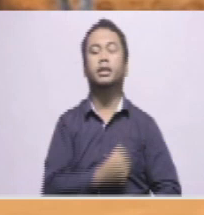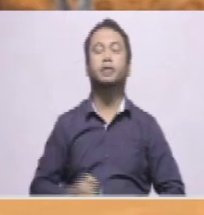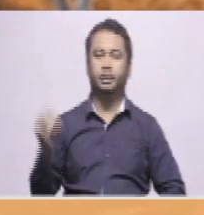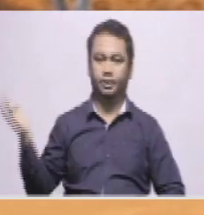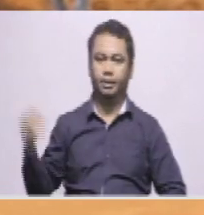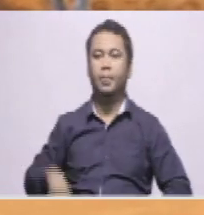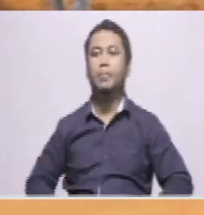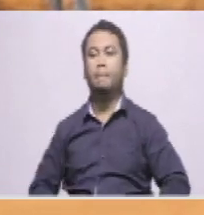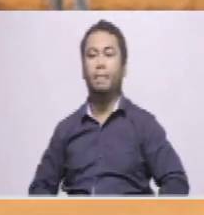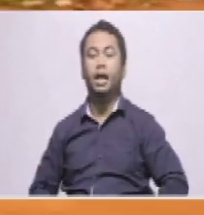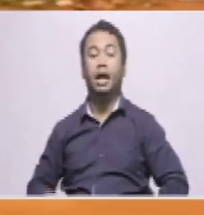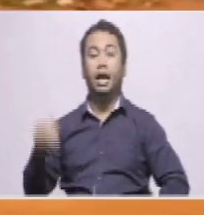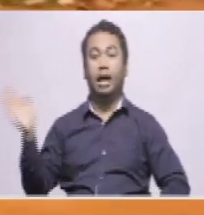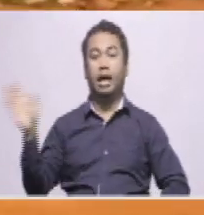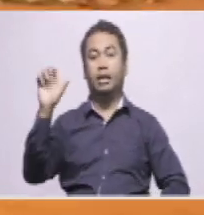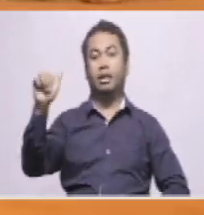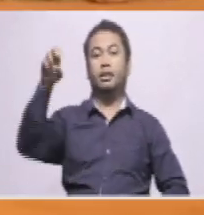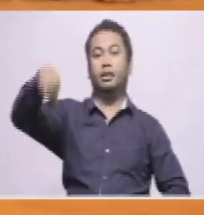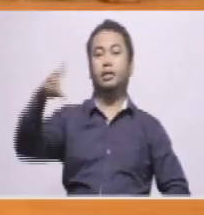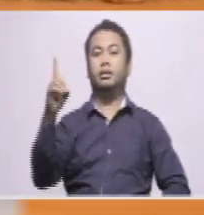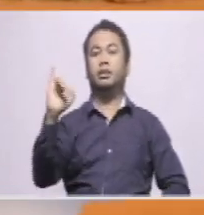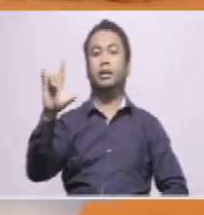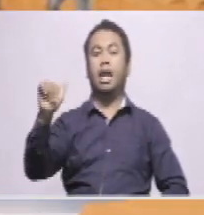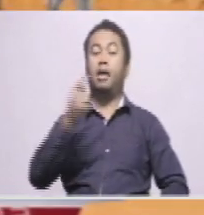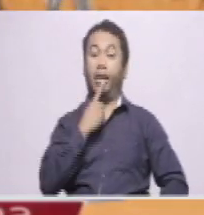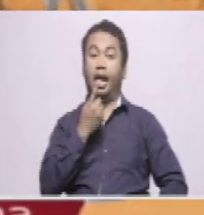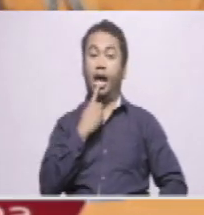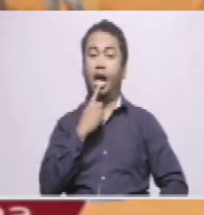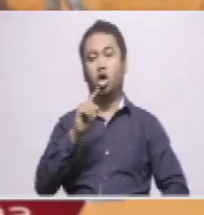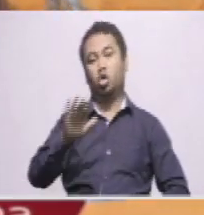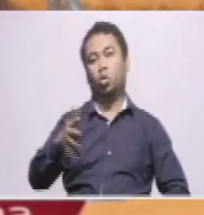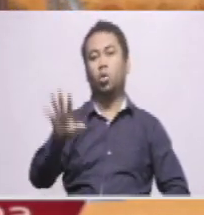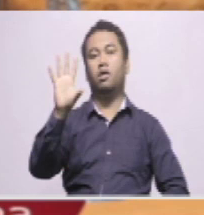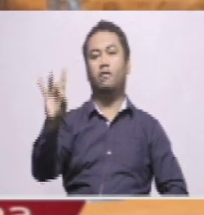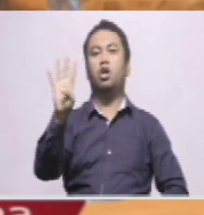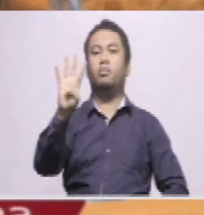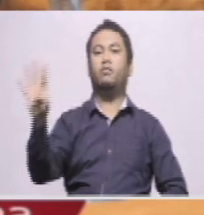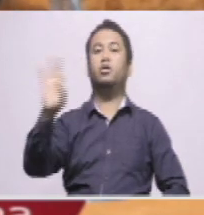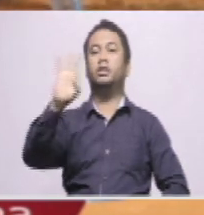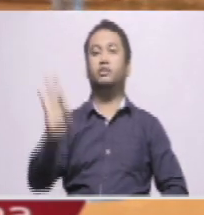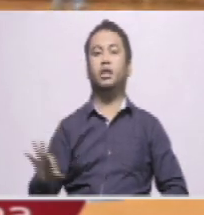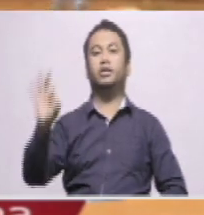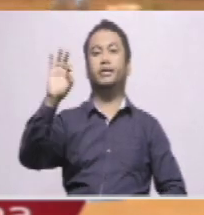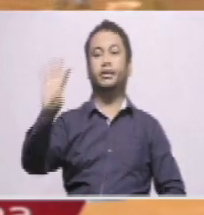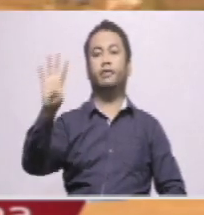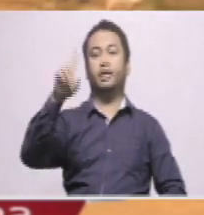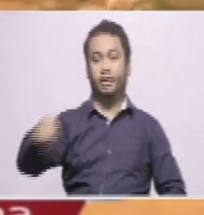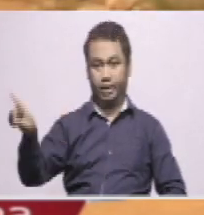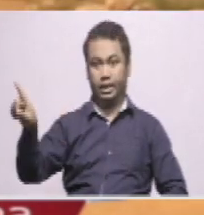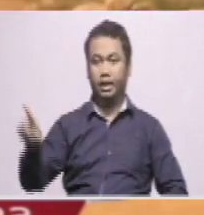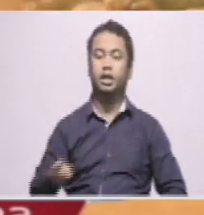raha ny Andilamena manokana dia manana mpifidy voasoratra anarana 8 sy 7 zato si efatral ari